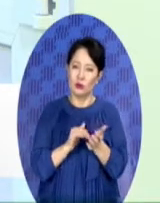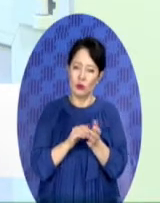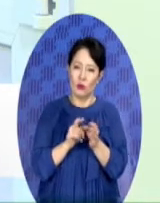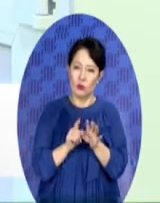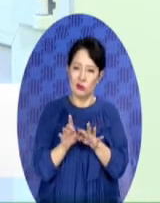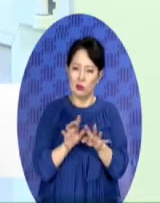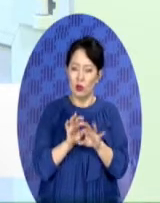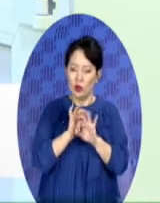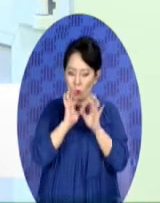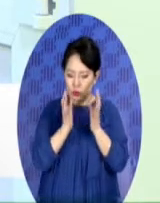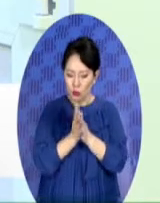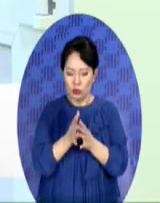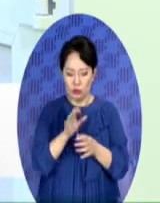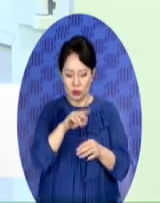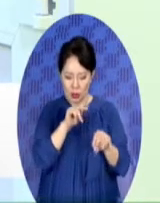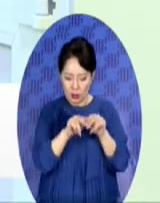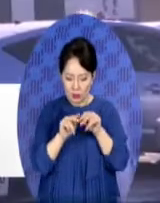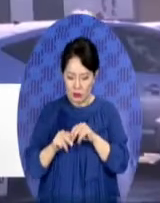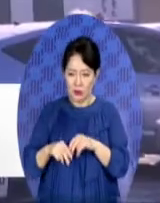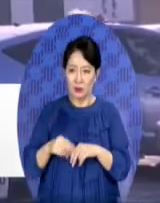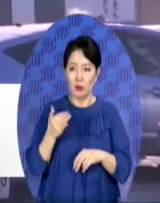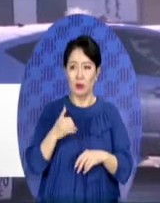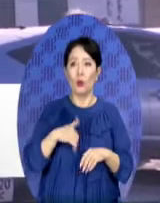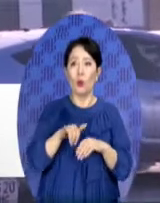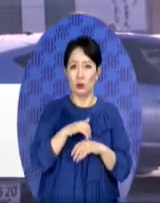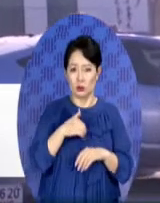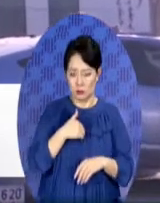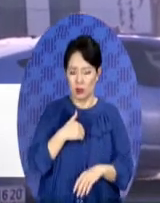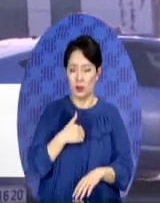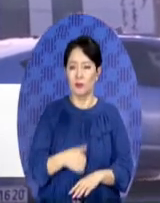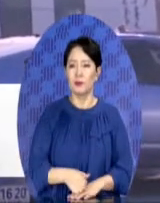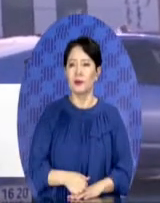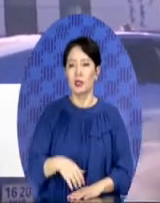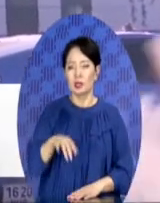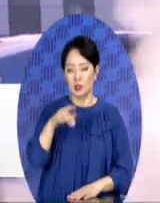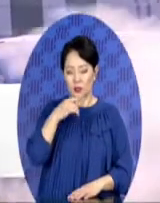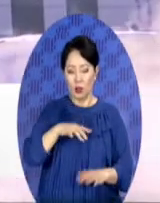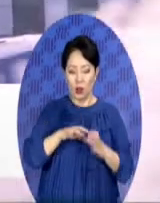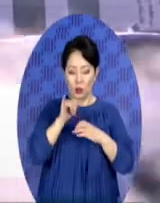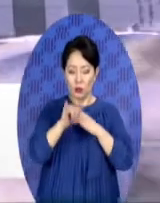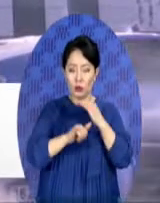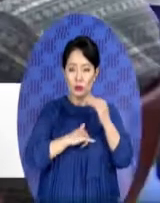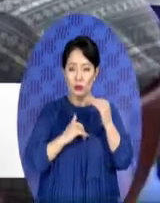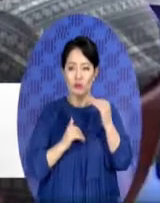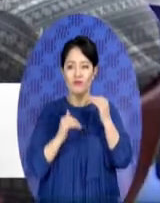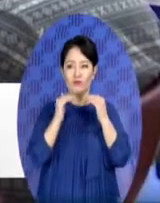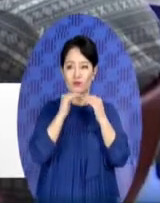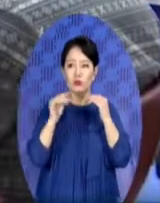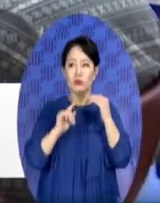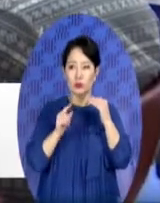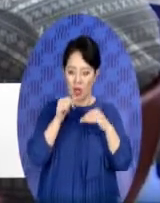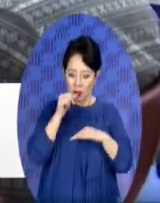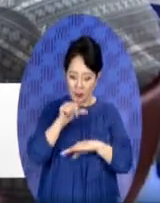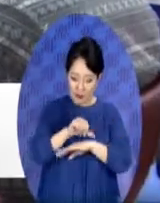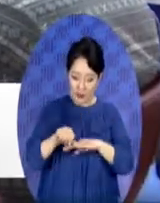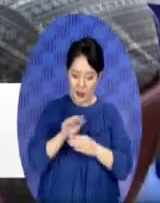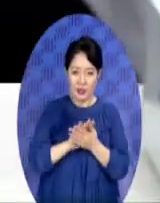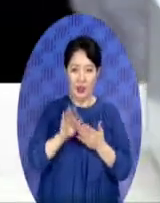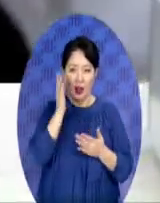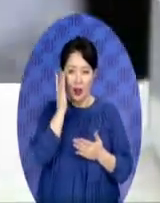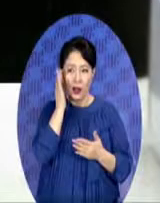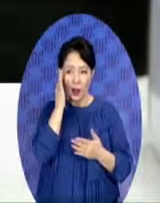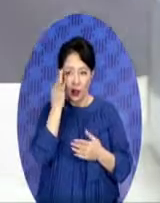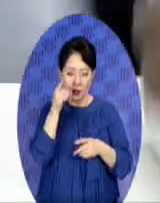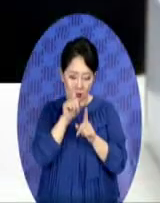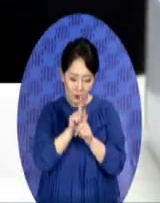Бүх согбыг имчилдэг улсын хэмжээний засаг. Гэмтэл сог судлалын үндэсний төв олон улсад хүлээн зөвшөөрөгдсөн мэс заслын шин аргуудыг